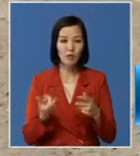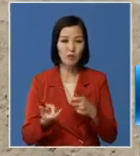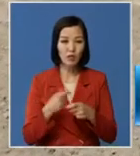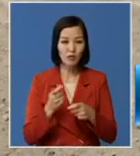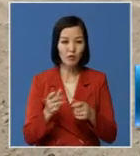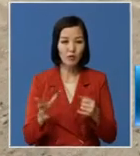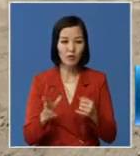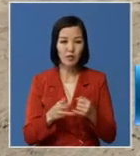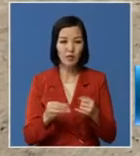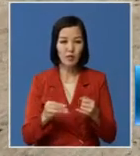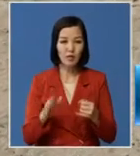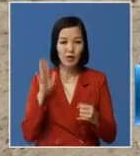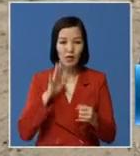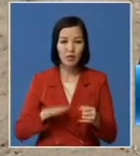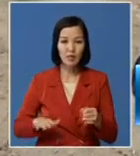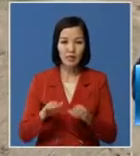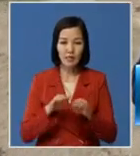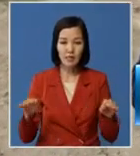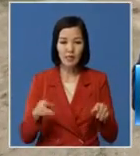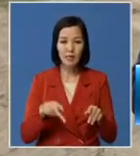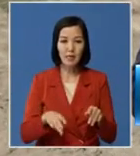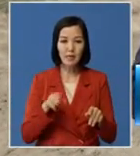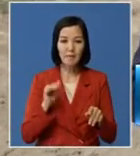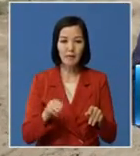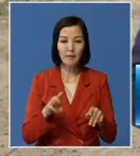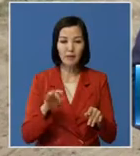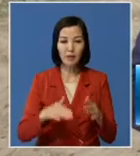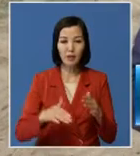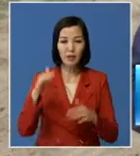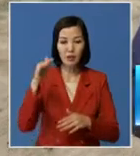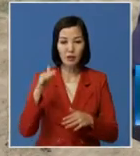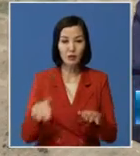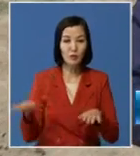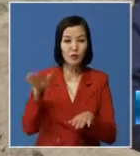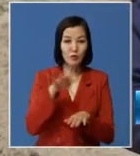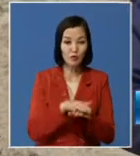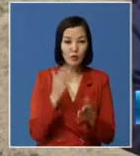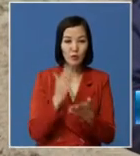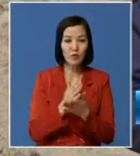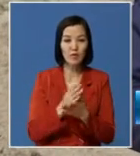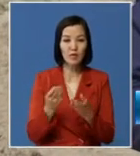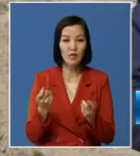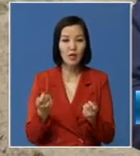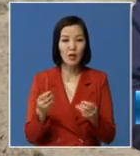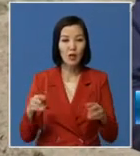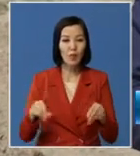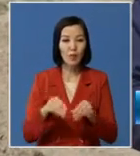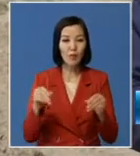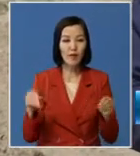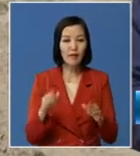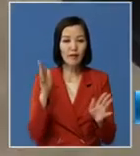алқабы теңіз деңгейінен шамамен 2000 метр биіктікте орналасқан. Ал бұның топырағында табиғи